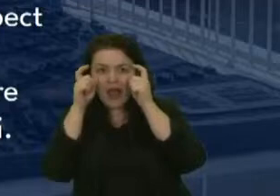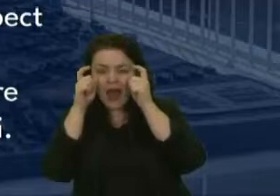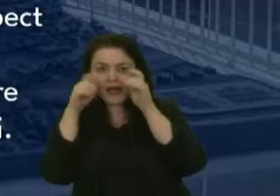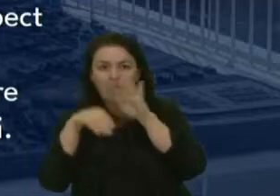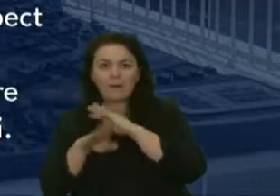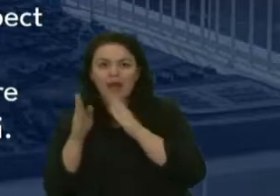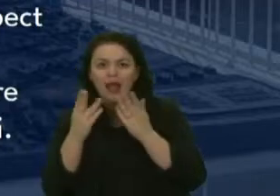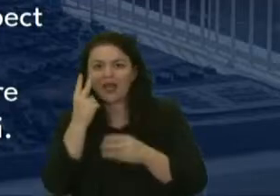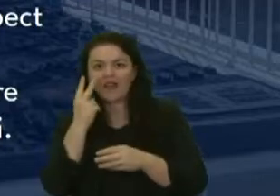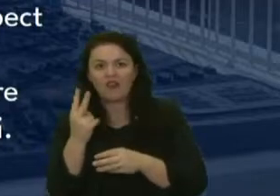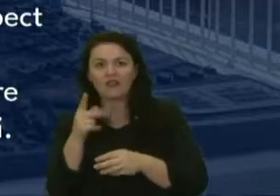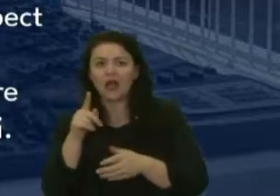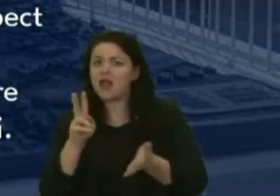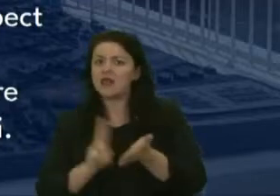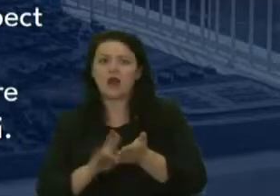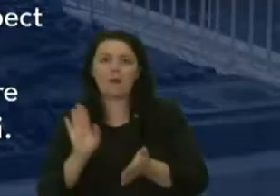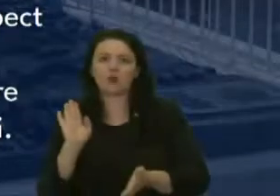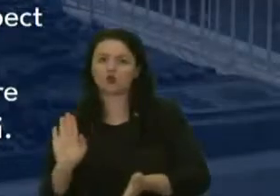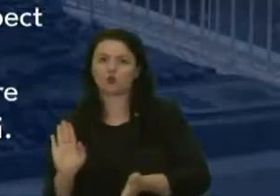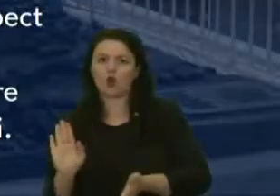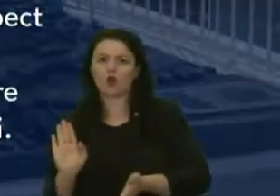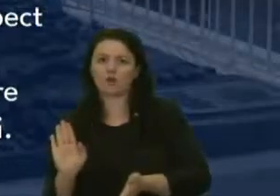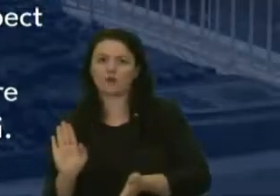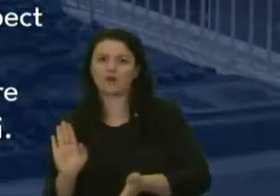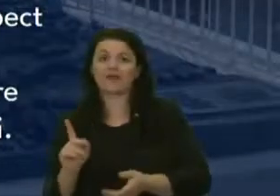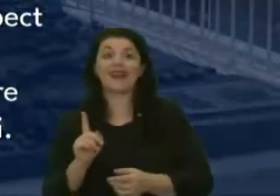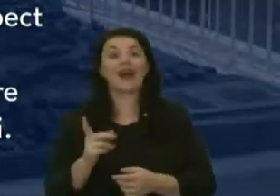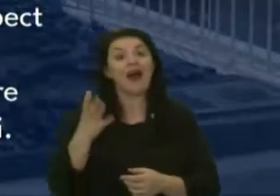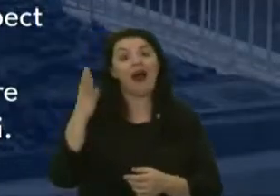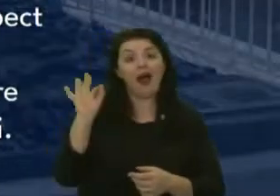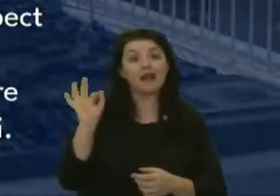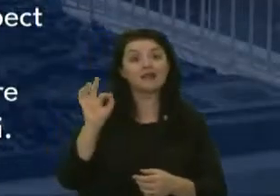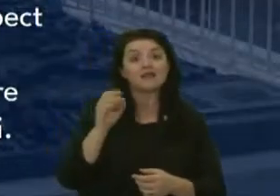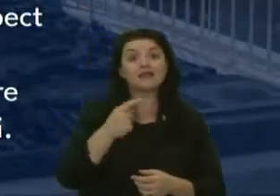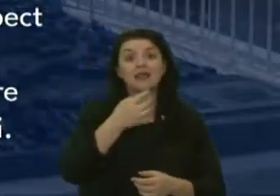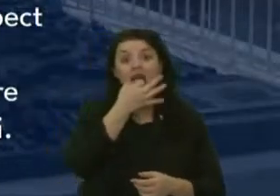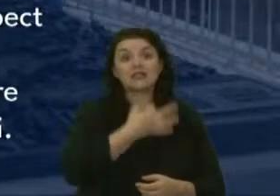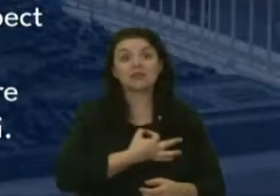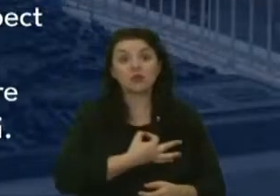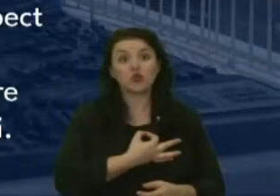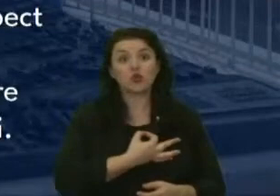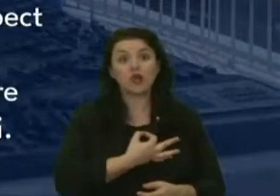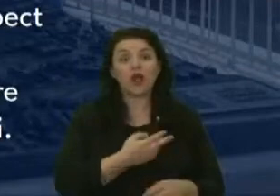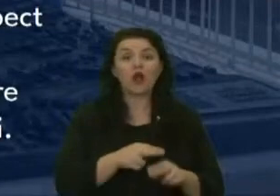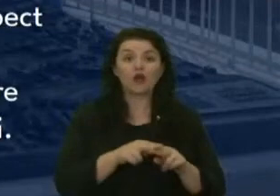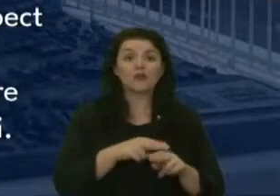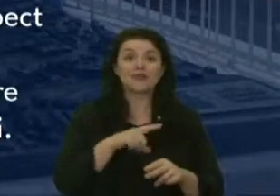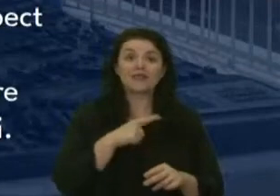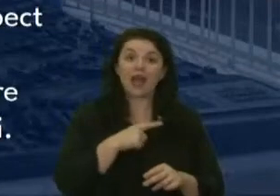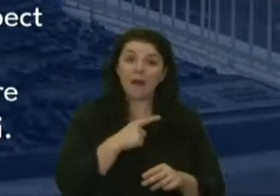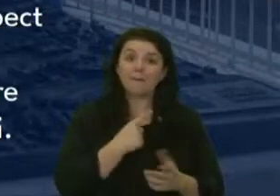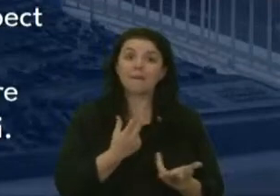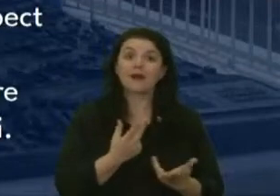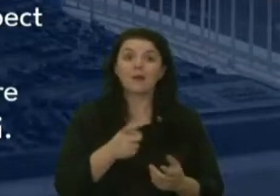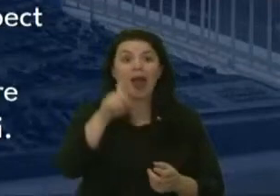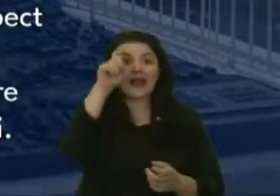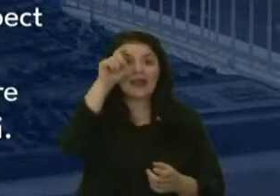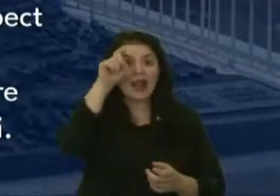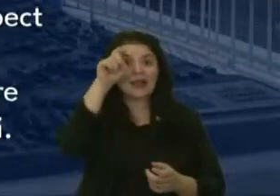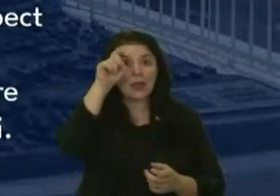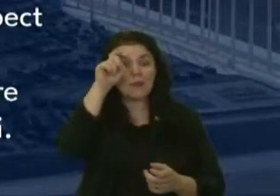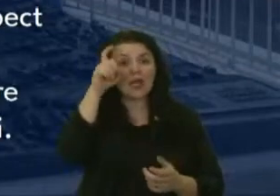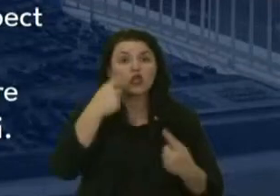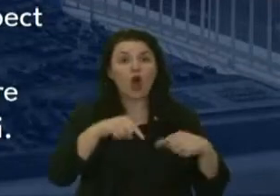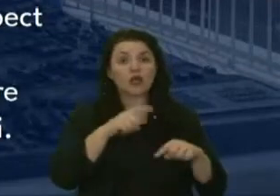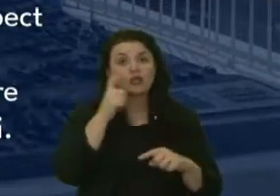care văd e dreptul lor să l aibă ca atare Dar când alții vin Dina afară și ne spun cum suntem cred că este mult mai credibil decât ceea ce